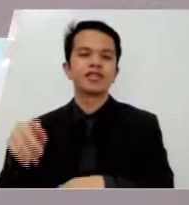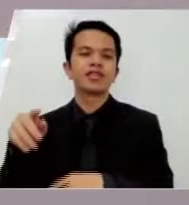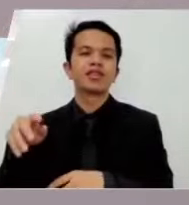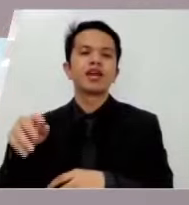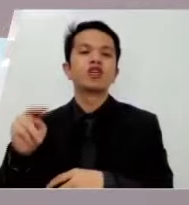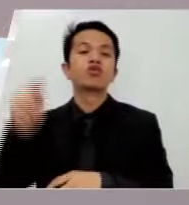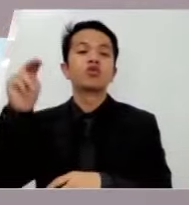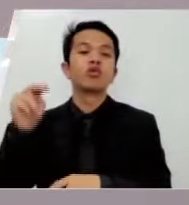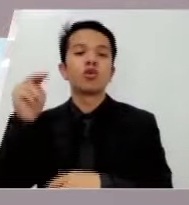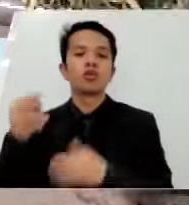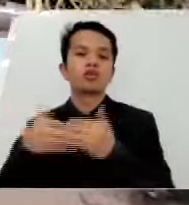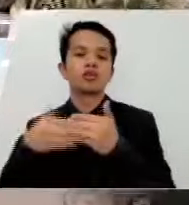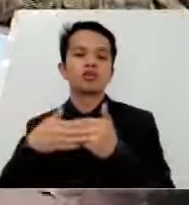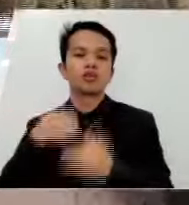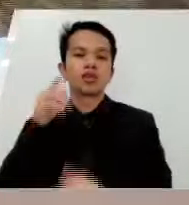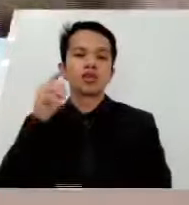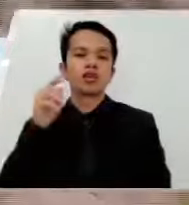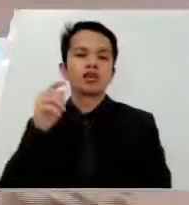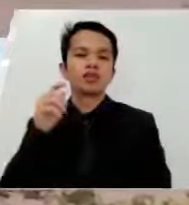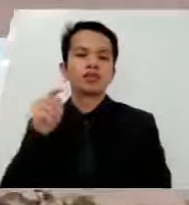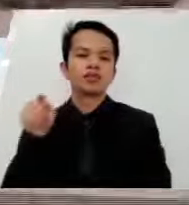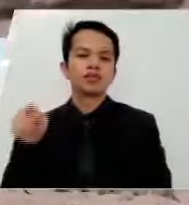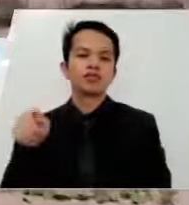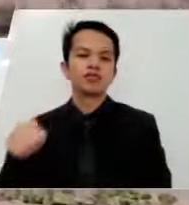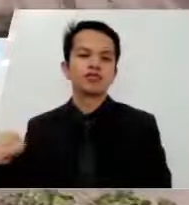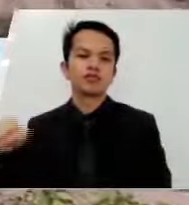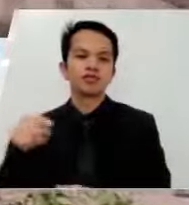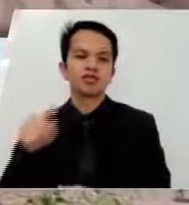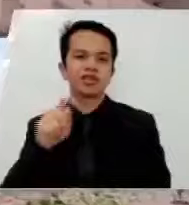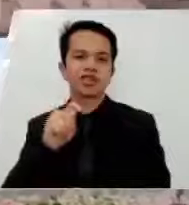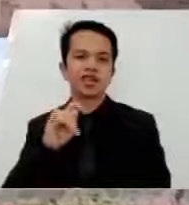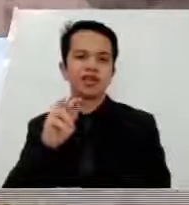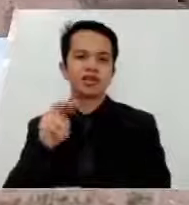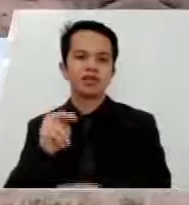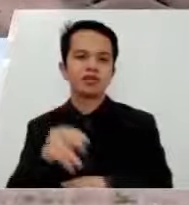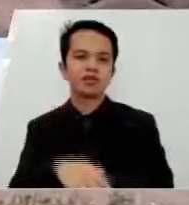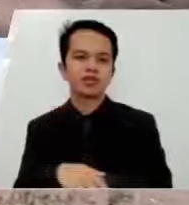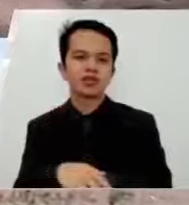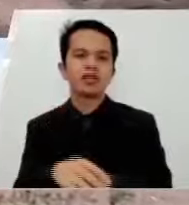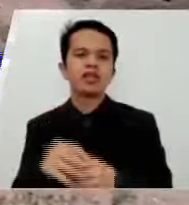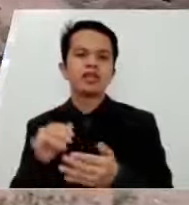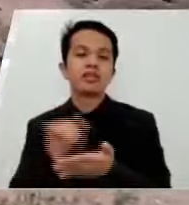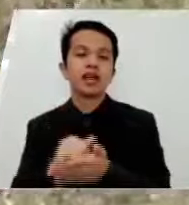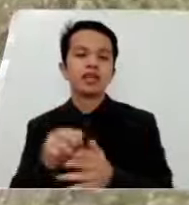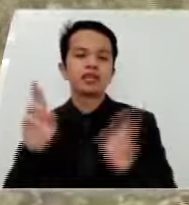sa Taiwan. Ang kay Lohico paghahanda yan sakaling magkagulo sa lugar na iyon.